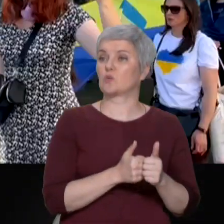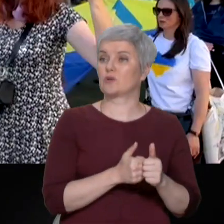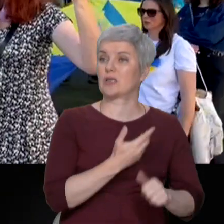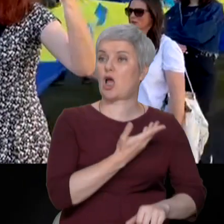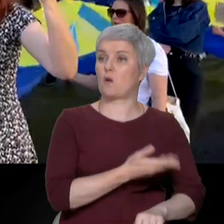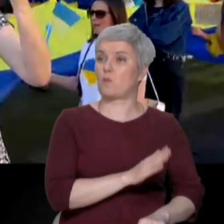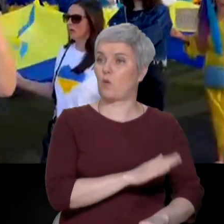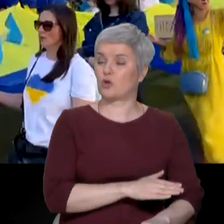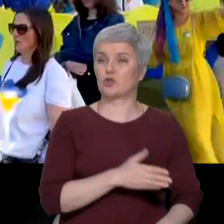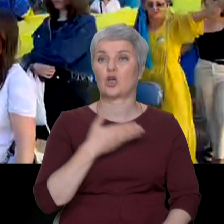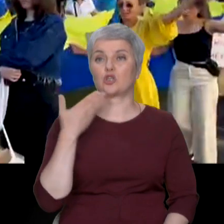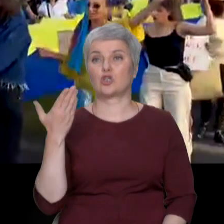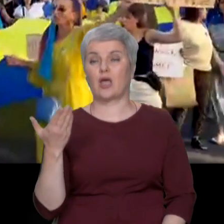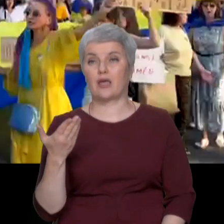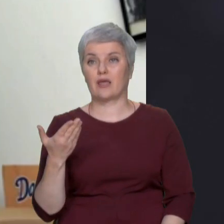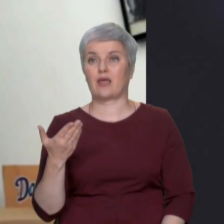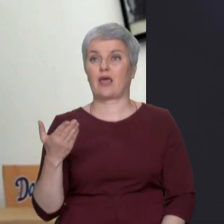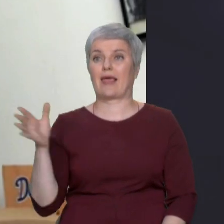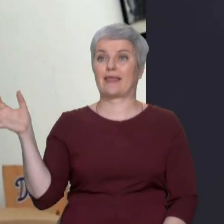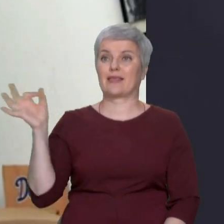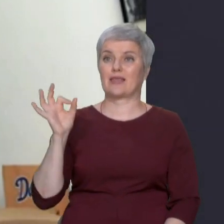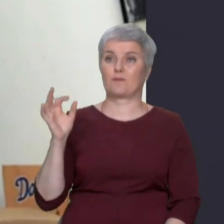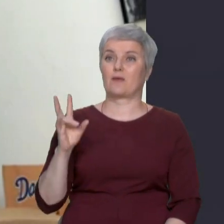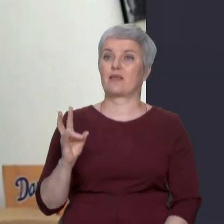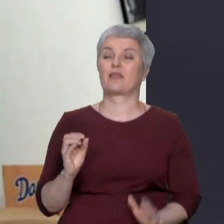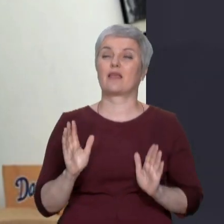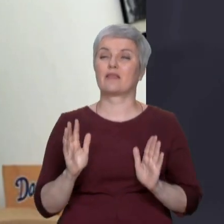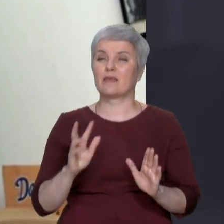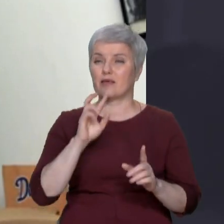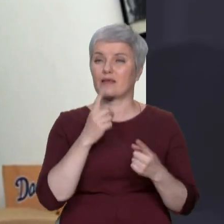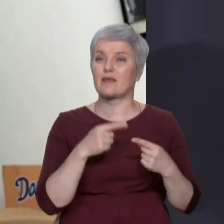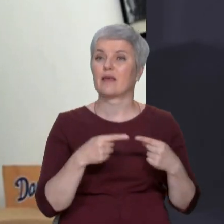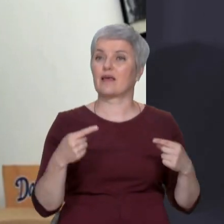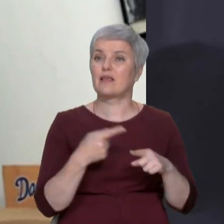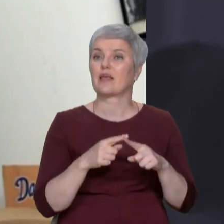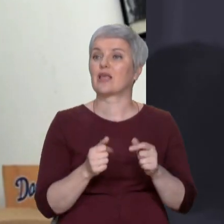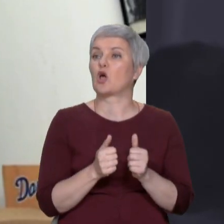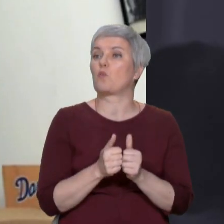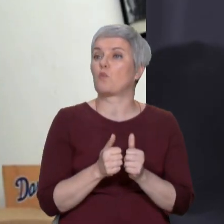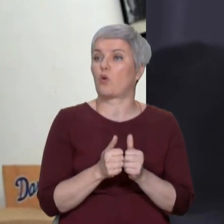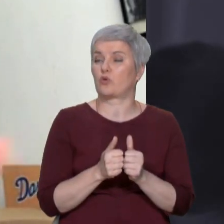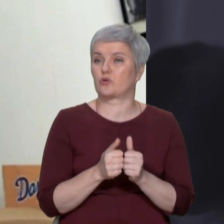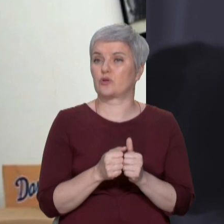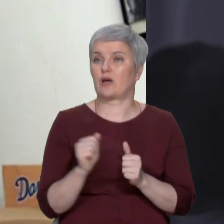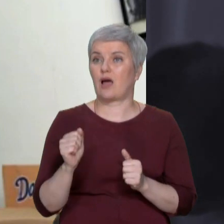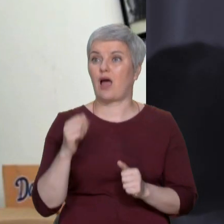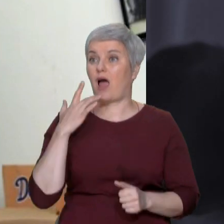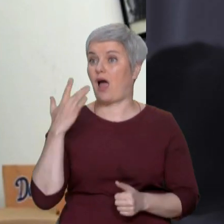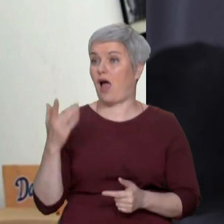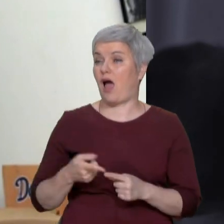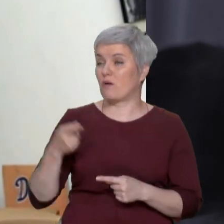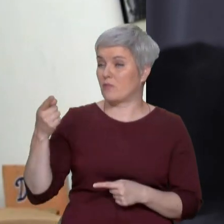Польщі, Чехії, там, Німеччини. Тобто не тільки ті країни, які поруч безпосередньо, а і Америка,